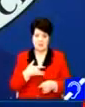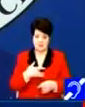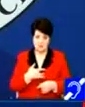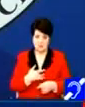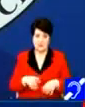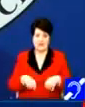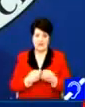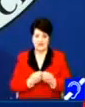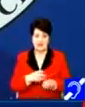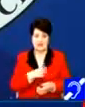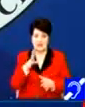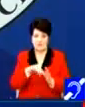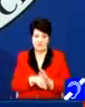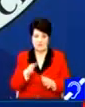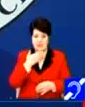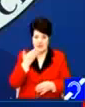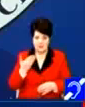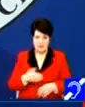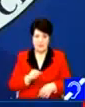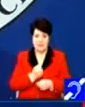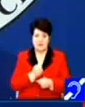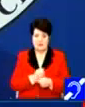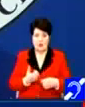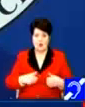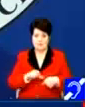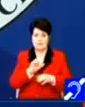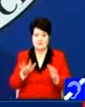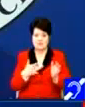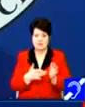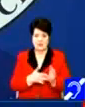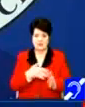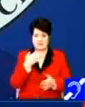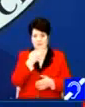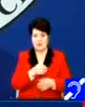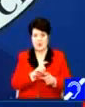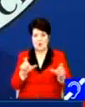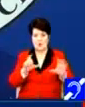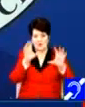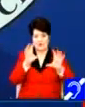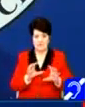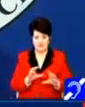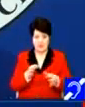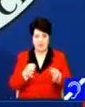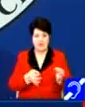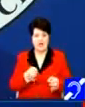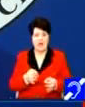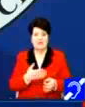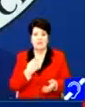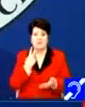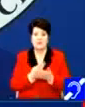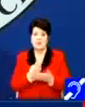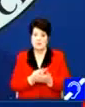fost reflectate inclusiv și în raportul de activitate a Comisiei Electorale Centrale, se va expune Curtea Constituțională. Pentru că trebuie